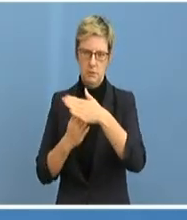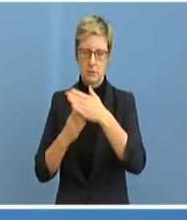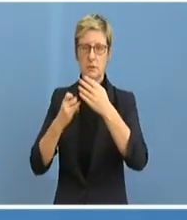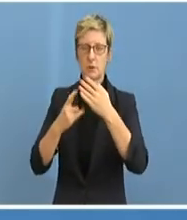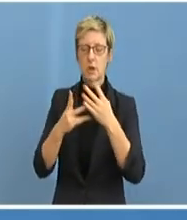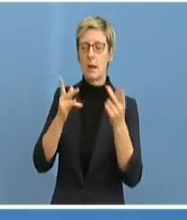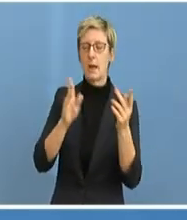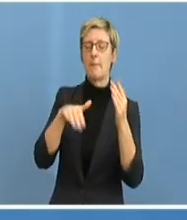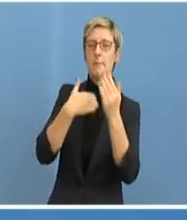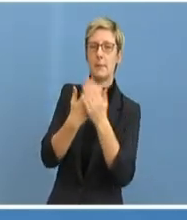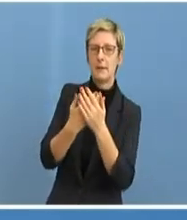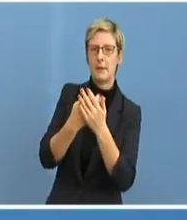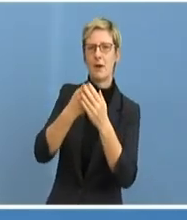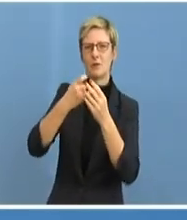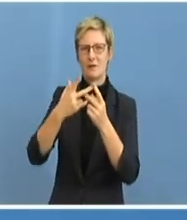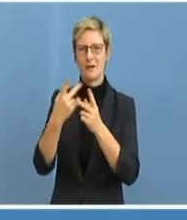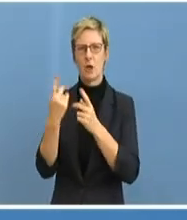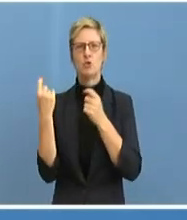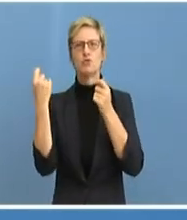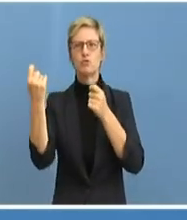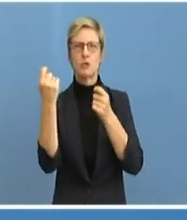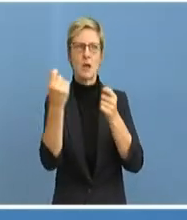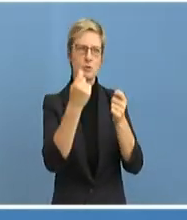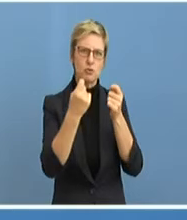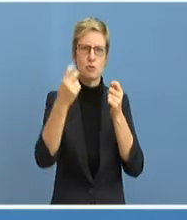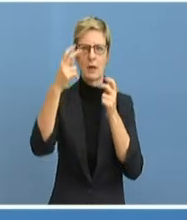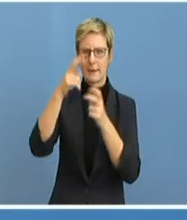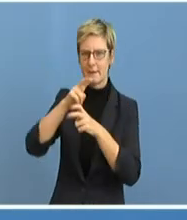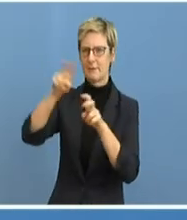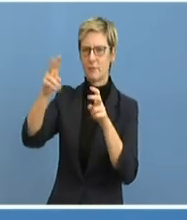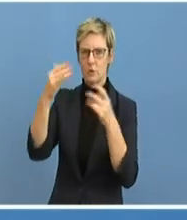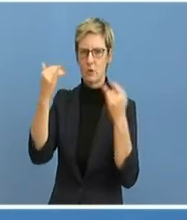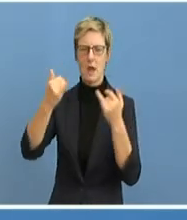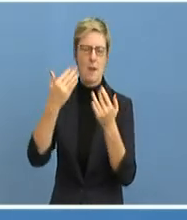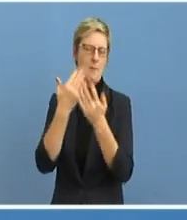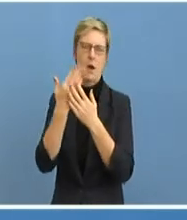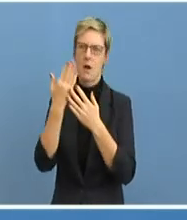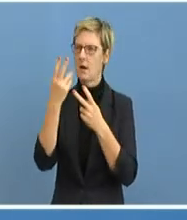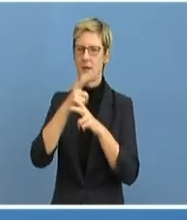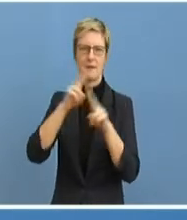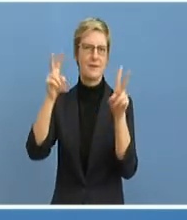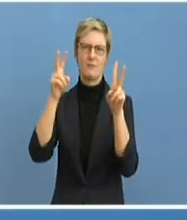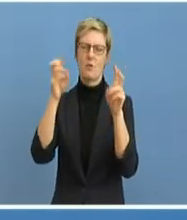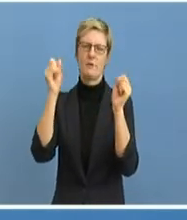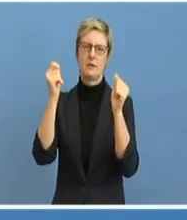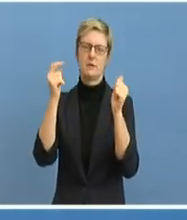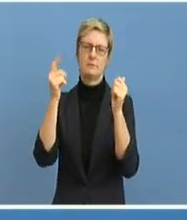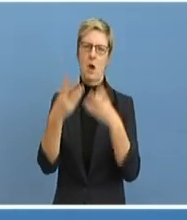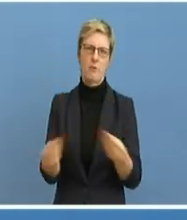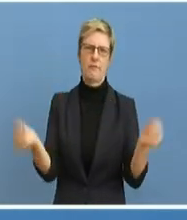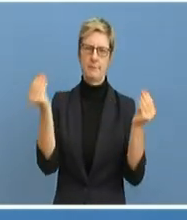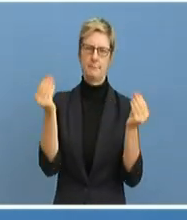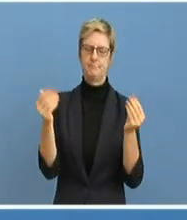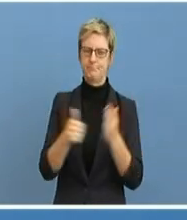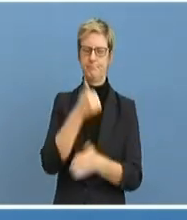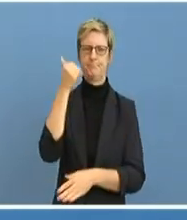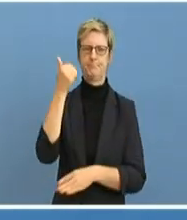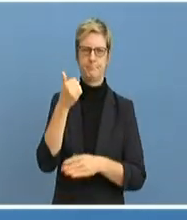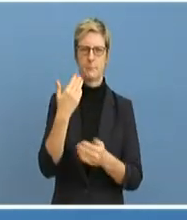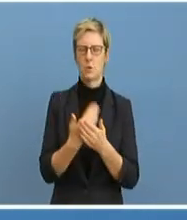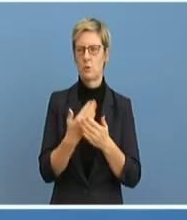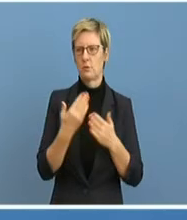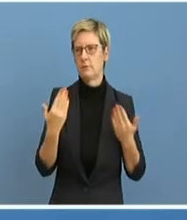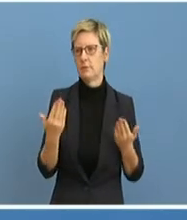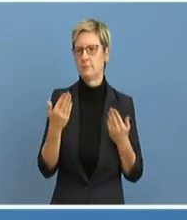beabsichtigte Zuschlagserteilung zwar informiert wurden, aber diese Information aufzuheben ist. Das bedeutet, wir machen im Grunde